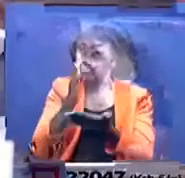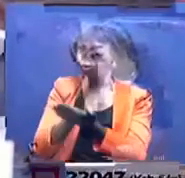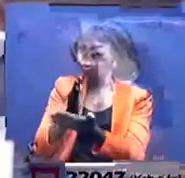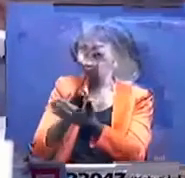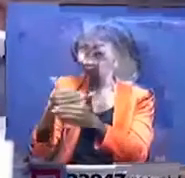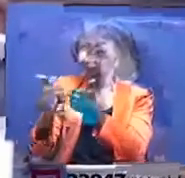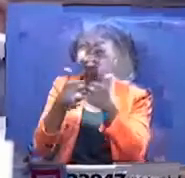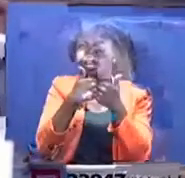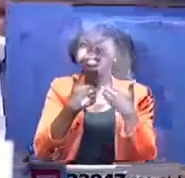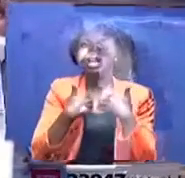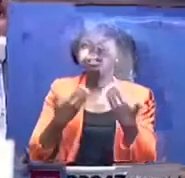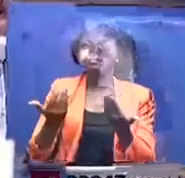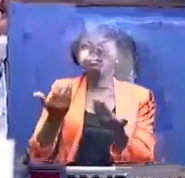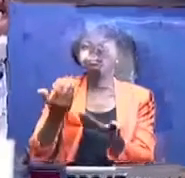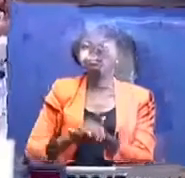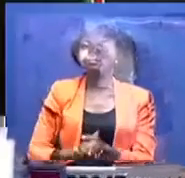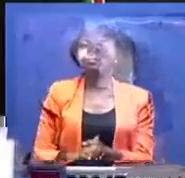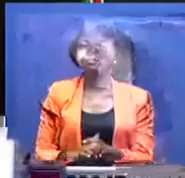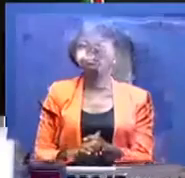nchini Afrika Kusini.